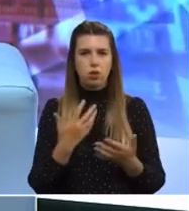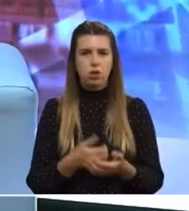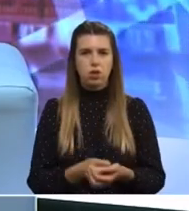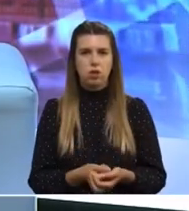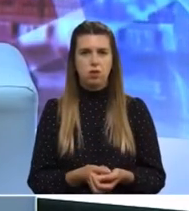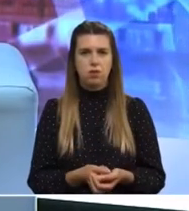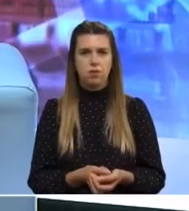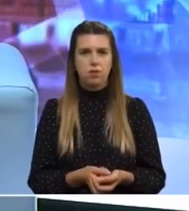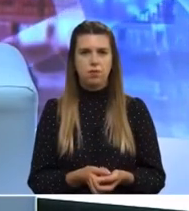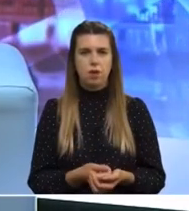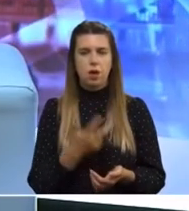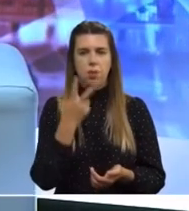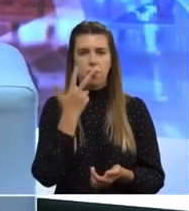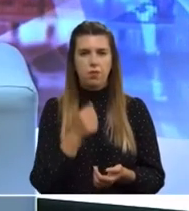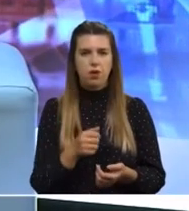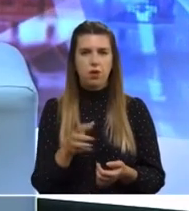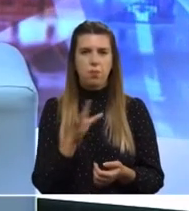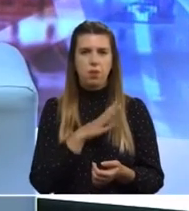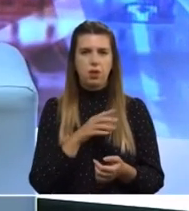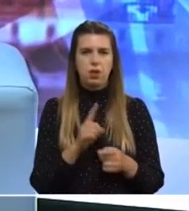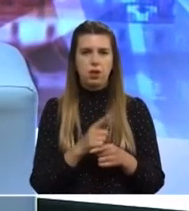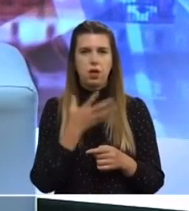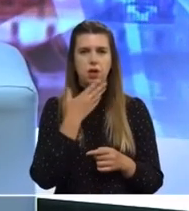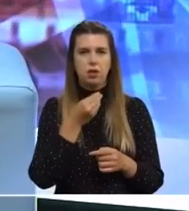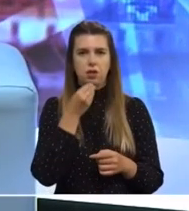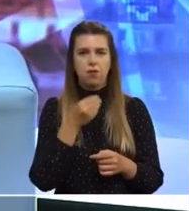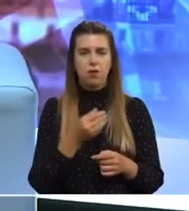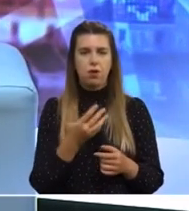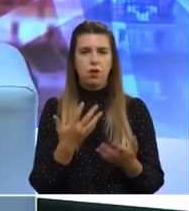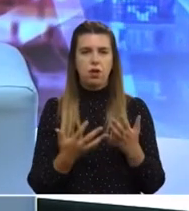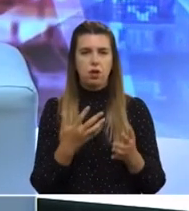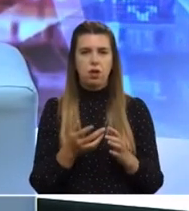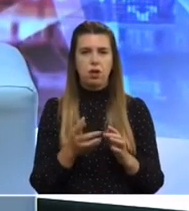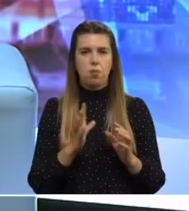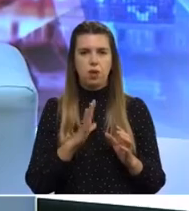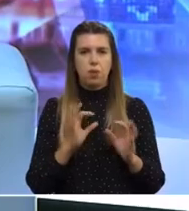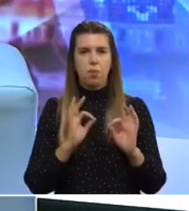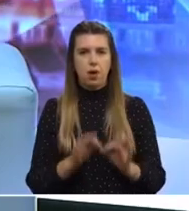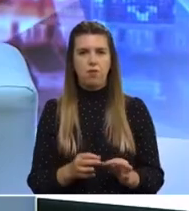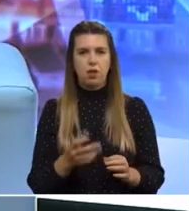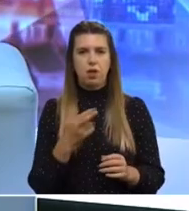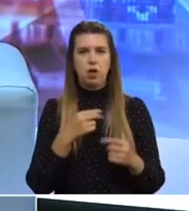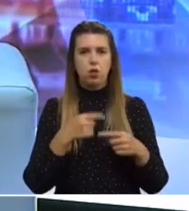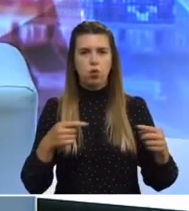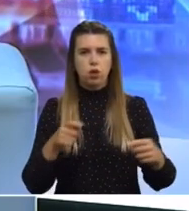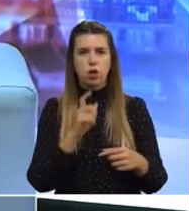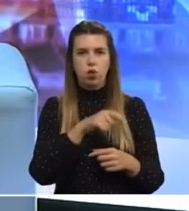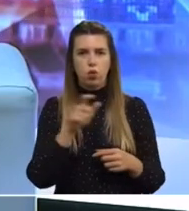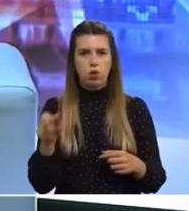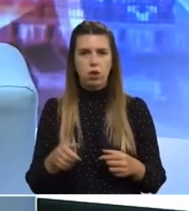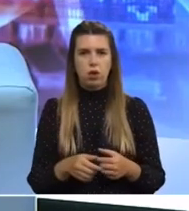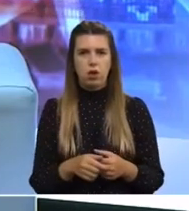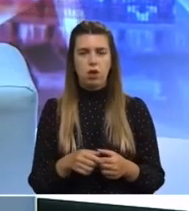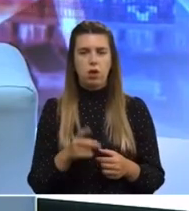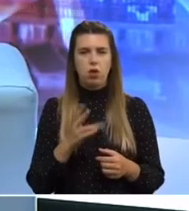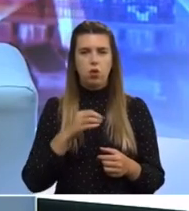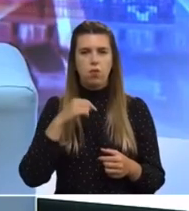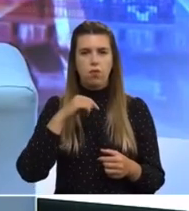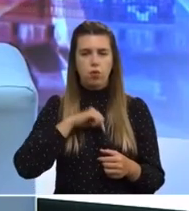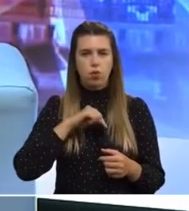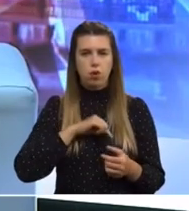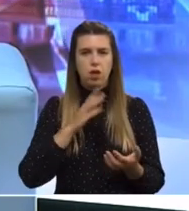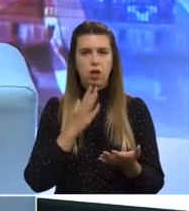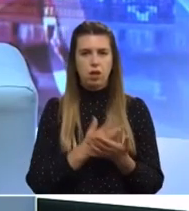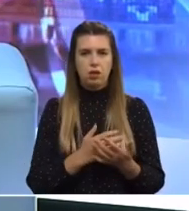Они привыкли быть более красивыми или более правильными для других людей. Но